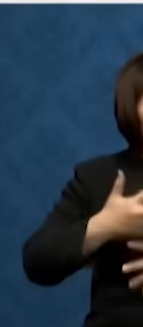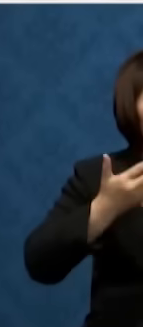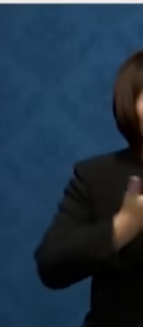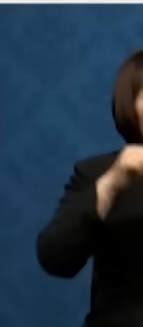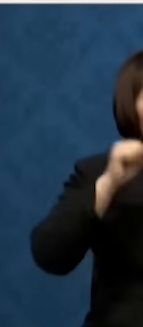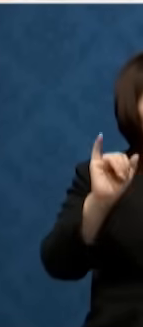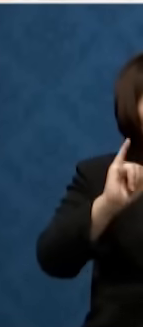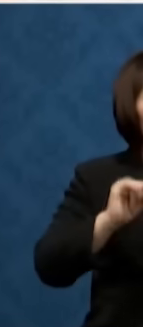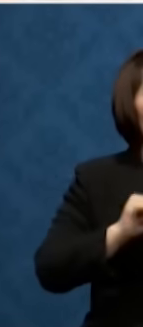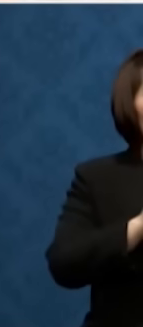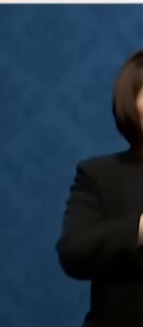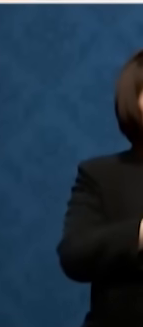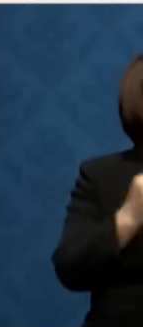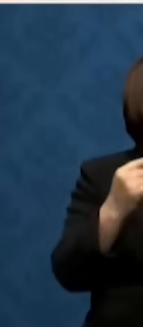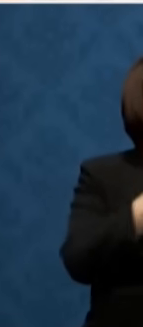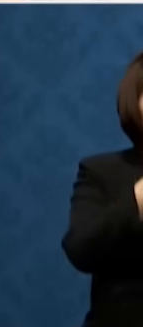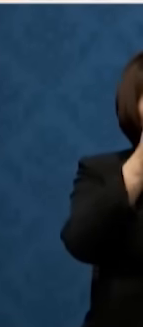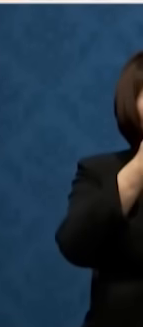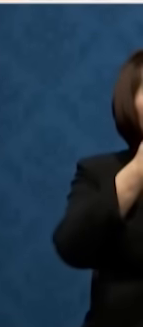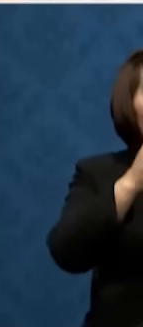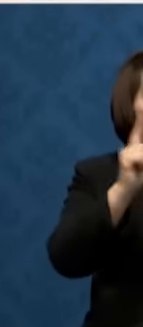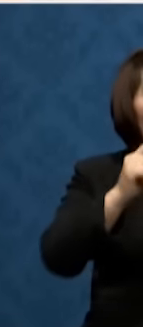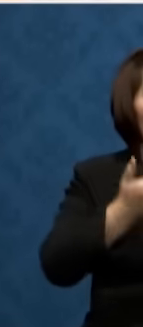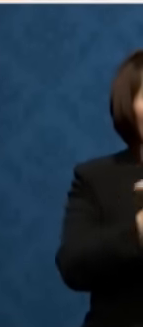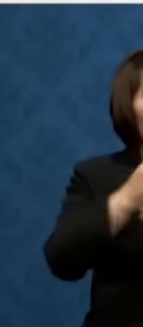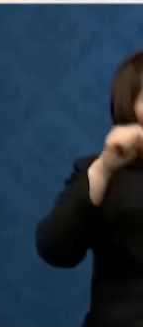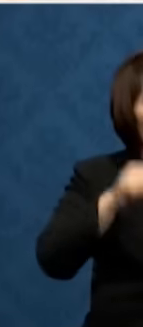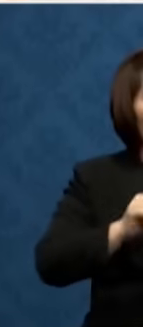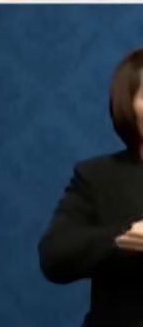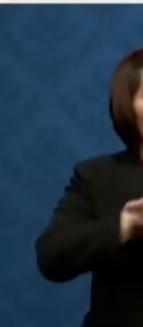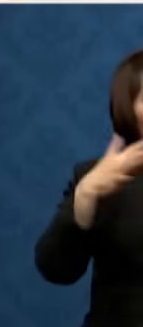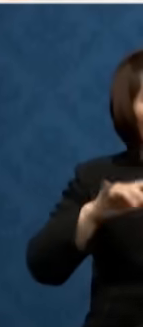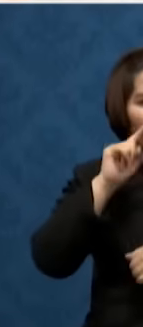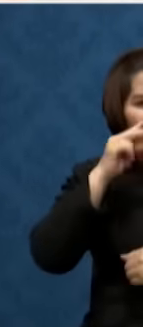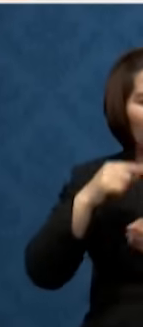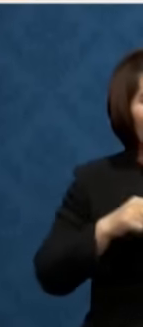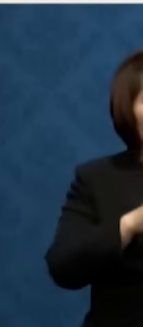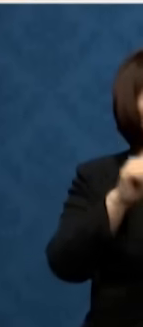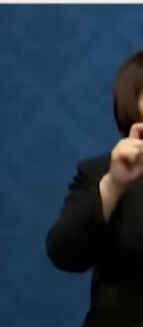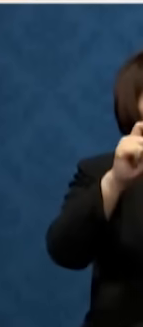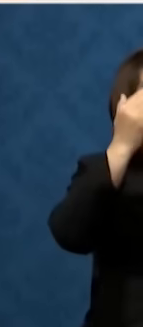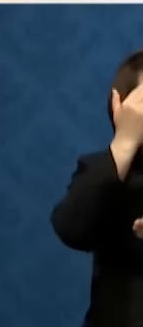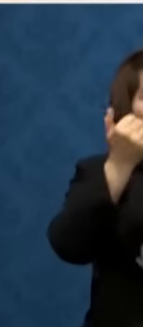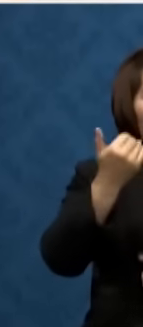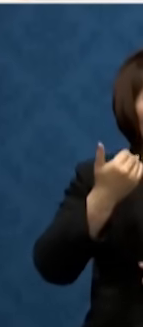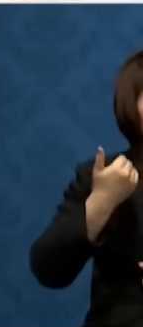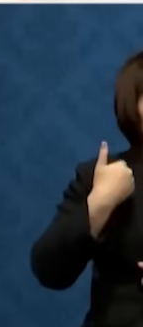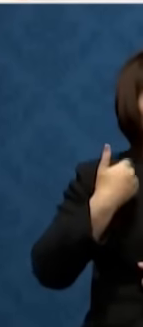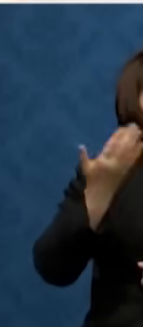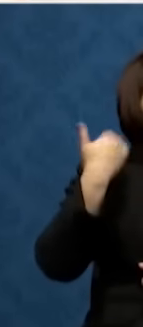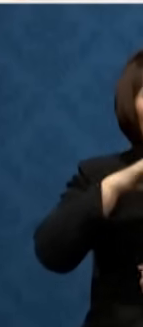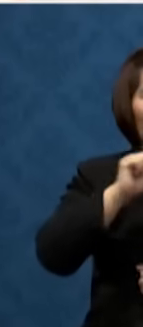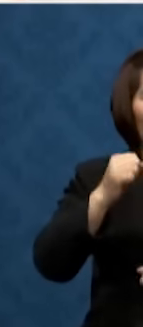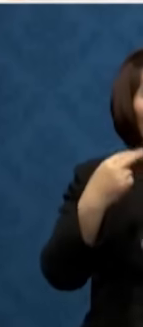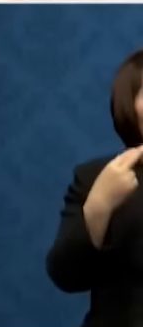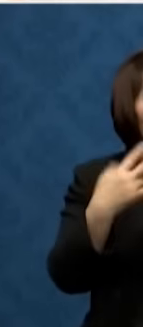ติวันนั้นเนี่ยเราได้มีการลงมติในยตินี้เรียบร้อยแล้วว่ามีเพื่อนสมาชิกเสนอนะครับคุ